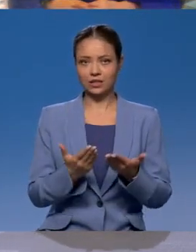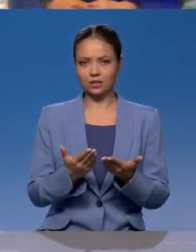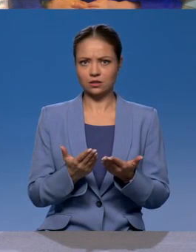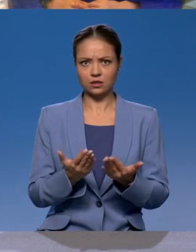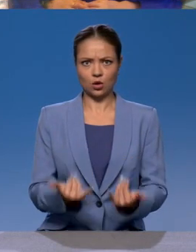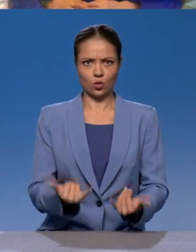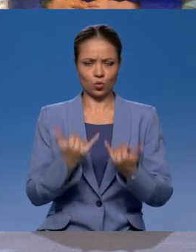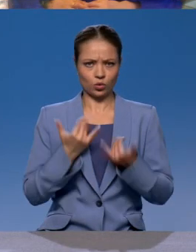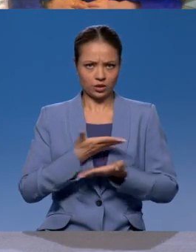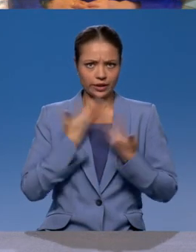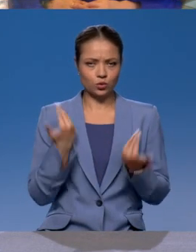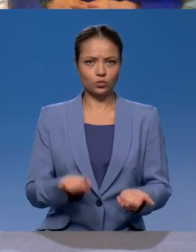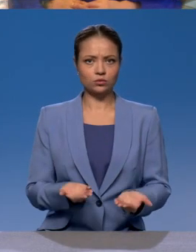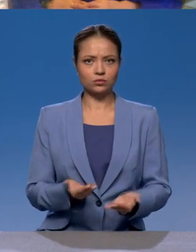оказаны,